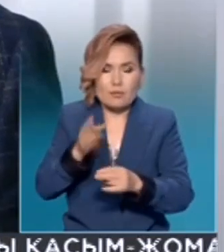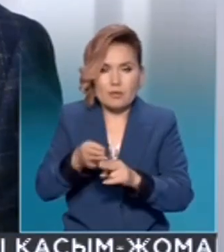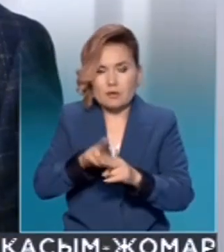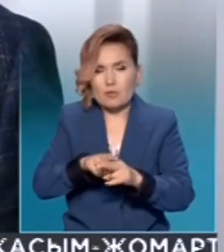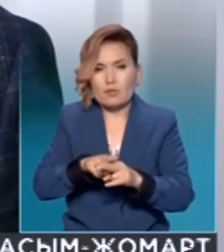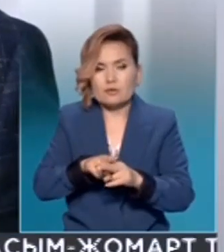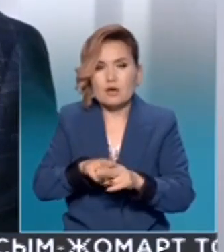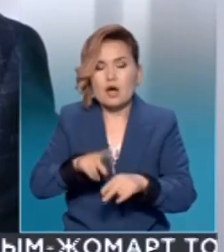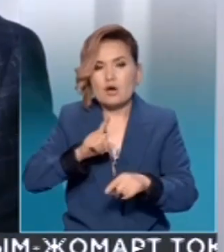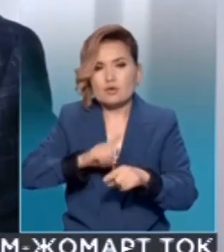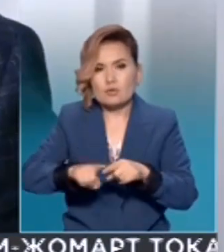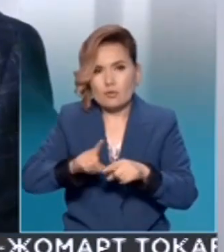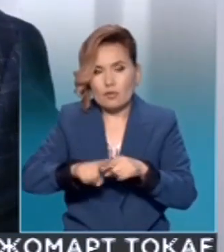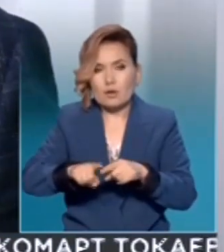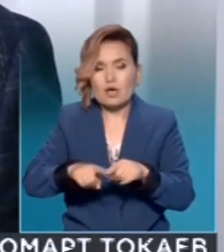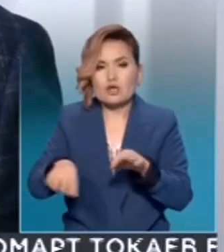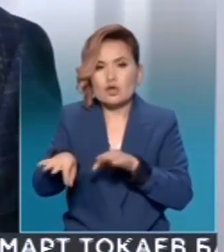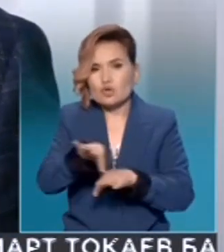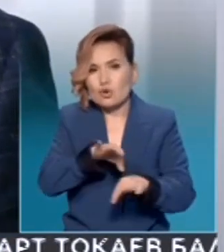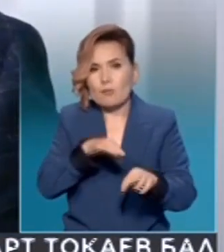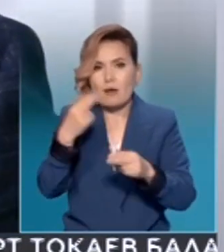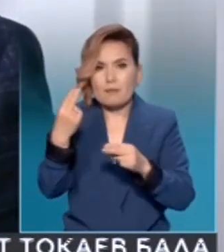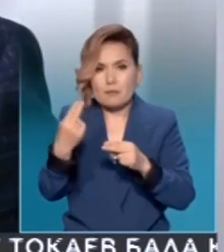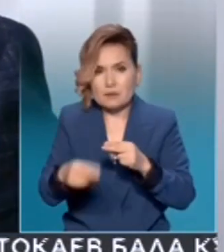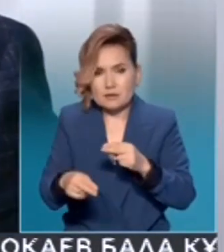демекен айында сол кезде жоба бітсе,